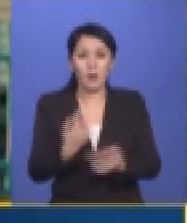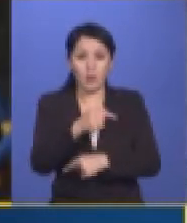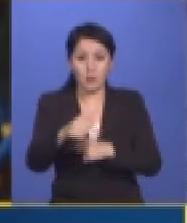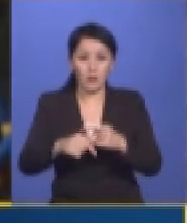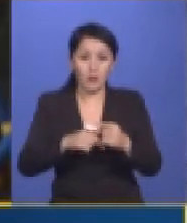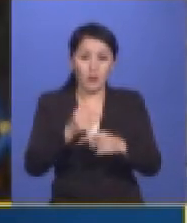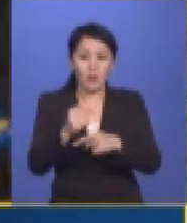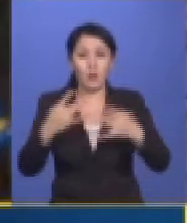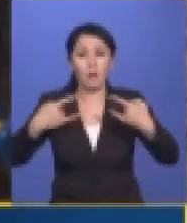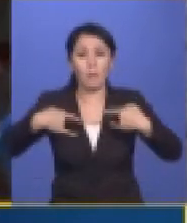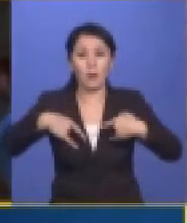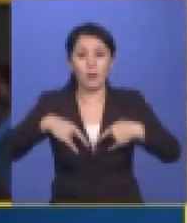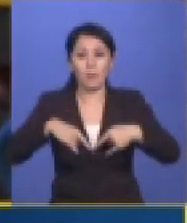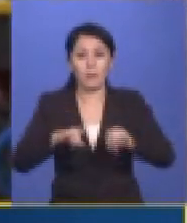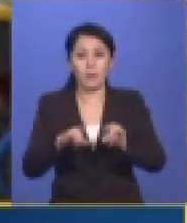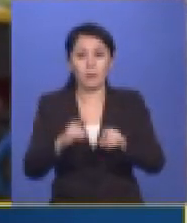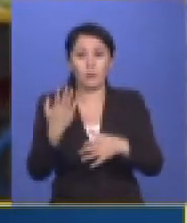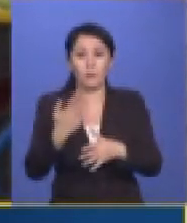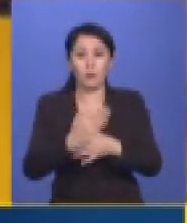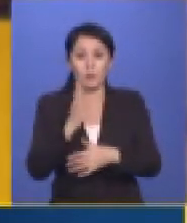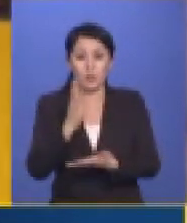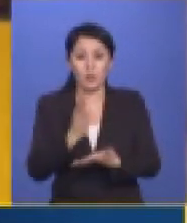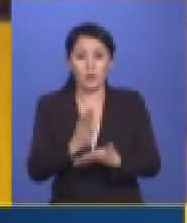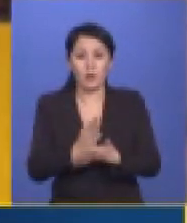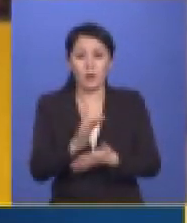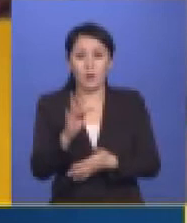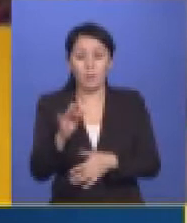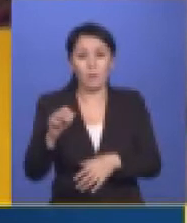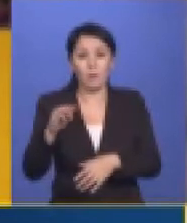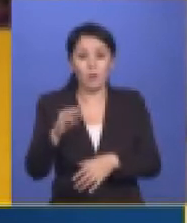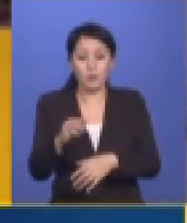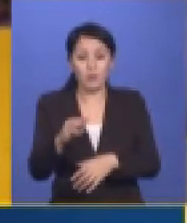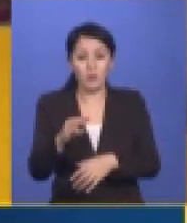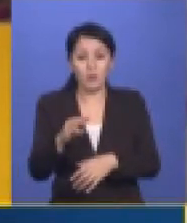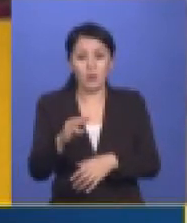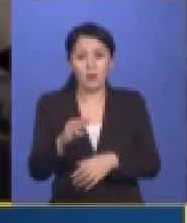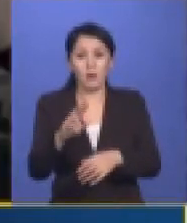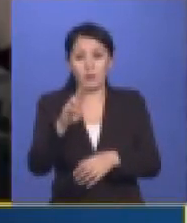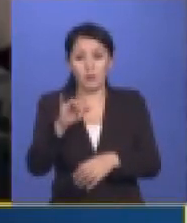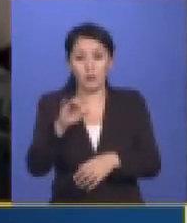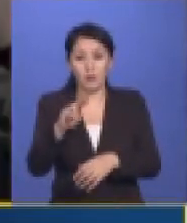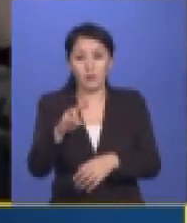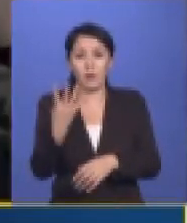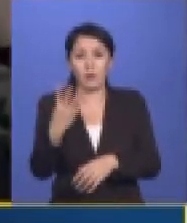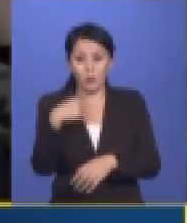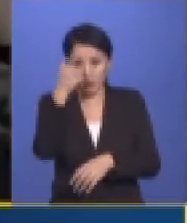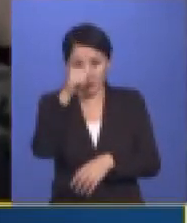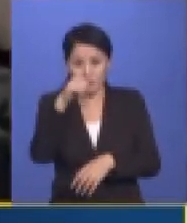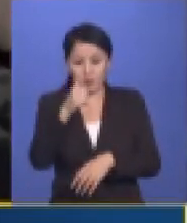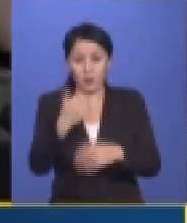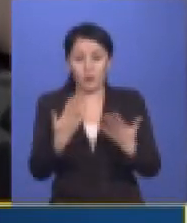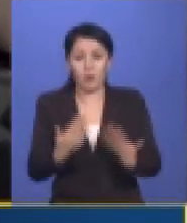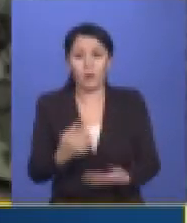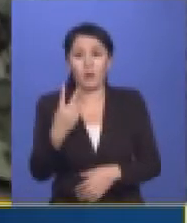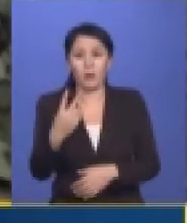ауылда туып өскен жерлестеріне де көмек көрсетуді ұмытпайды. Марат және Күлбаршын Қуанышевтер дайындық ауылында 40 жылдан бері тұрып келеді.